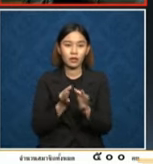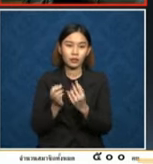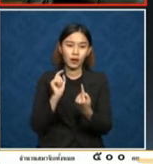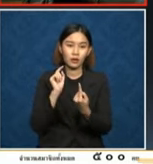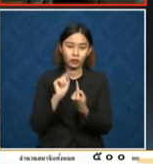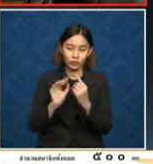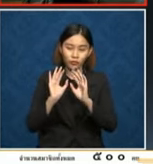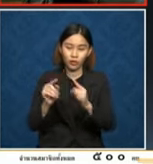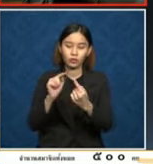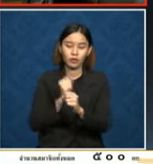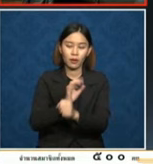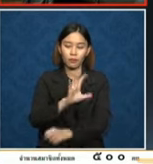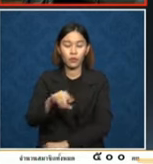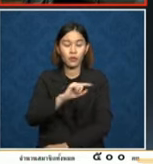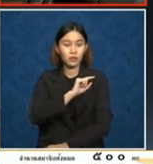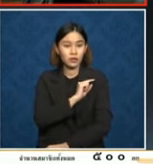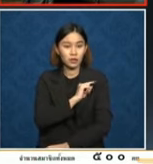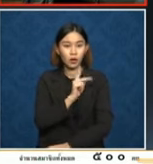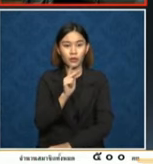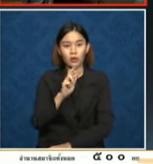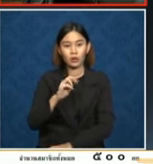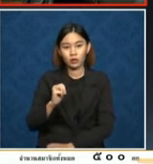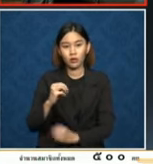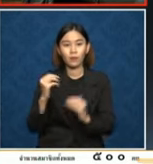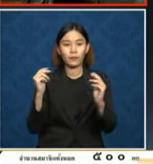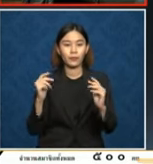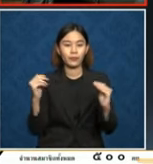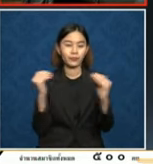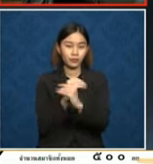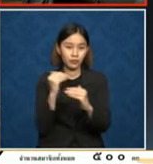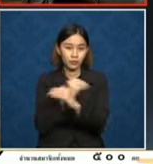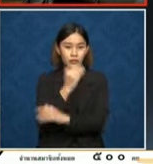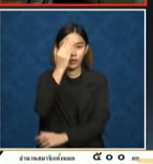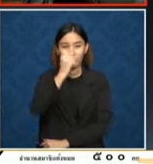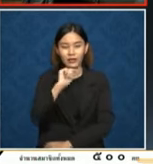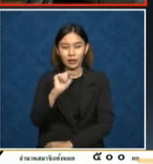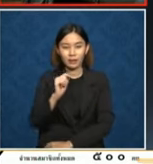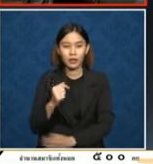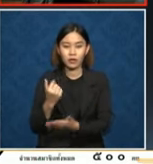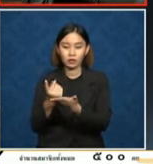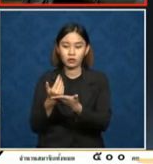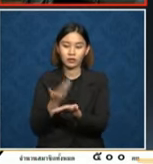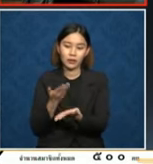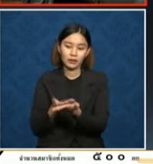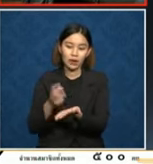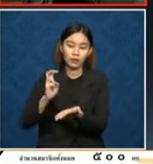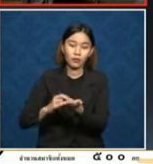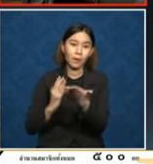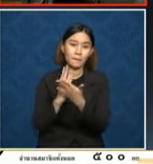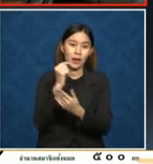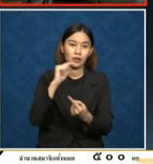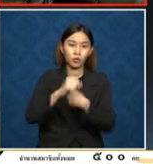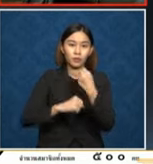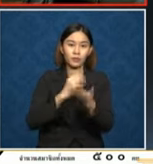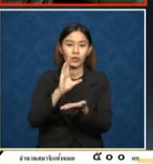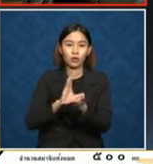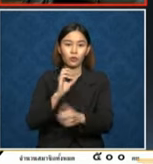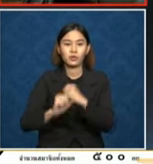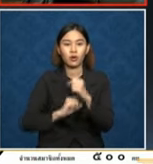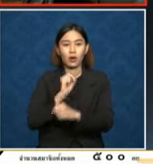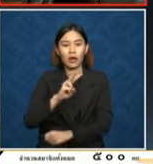างหน่วยงานที่เกี่ยวข้องกรมทางหลวงกระทรวงคมนาคมเพื่อที่จะได้อนุมัติงบประมาณในปี2568ด้วยนะค